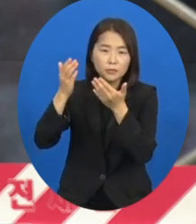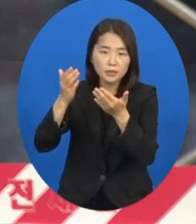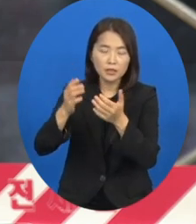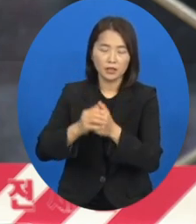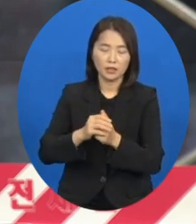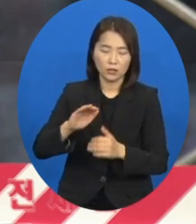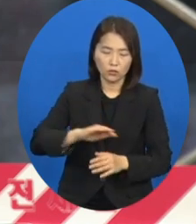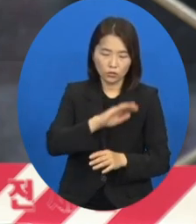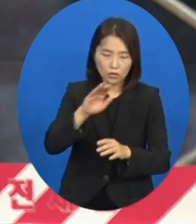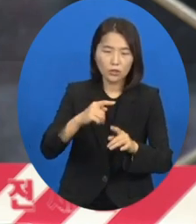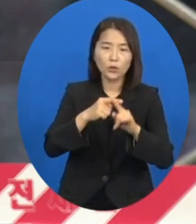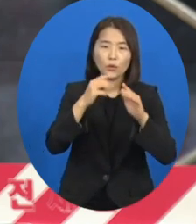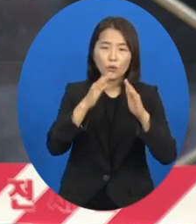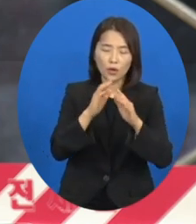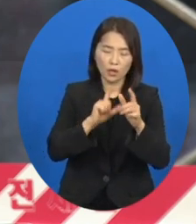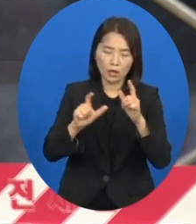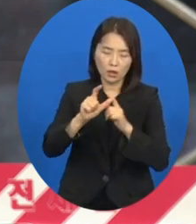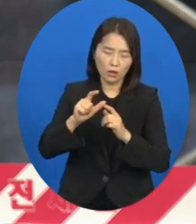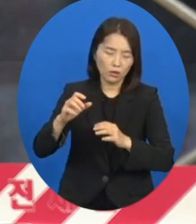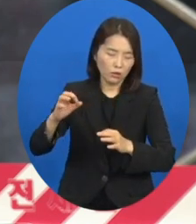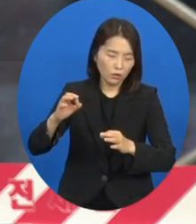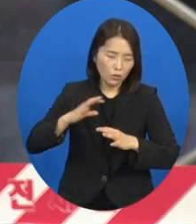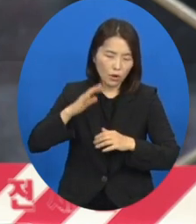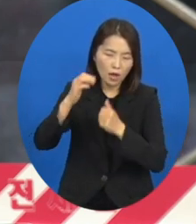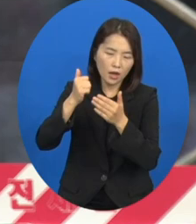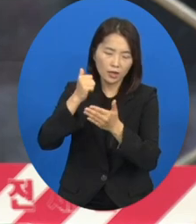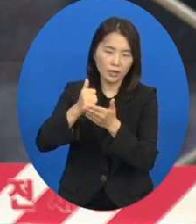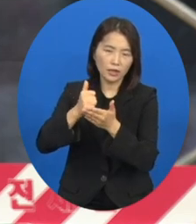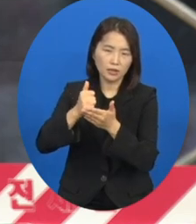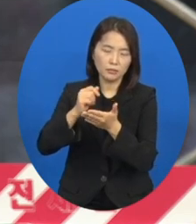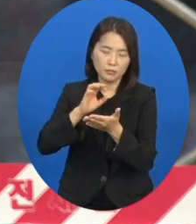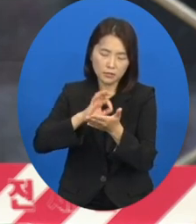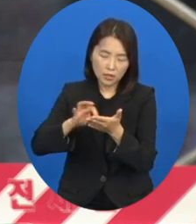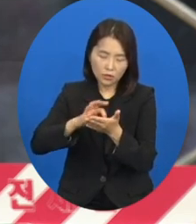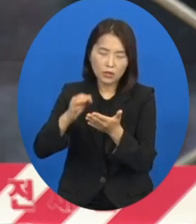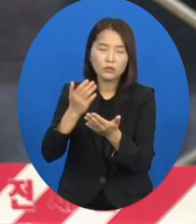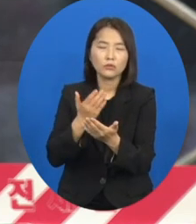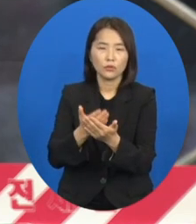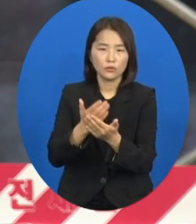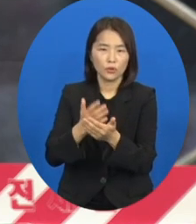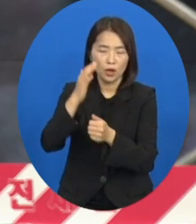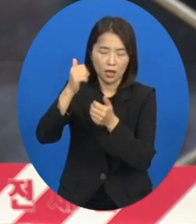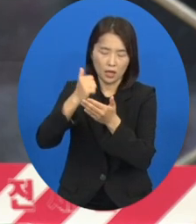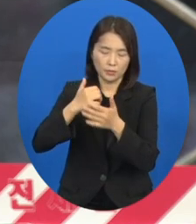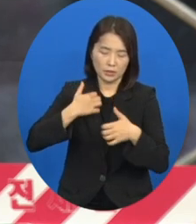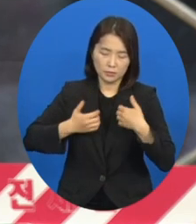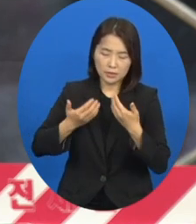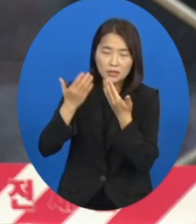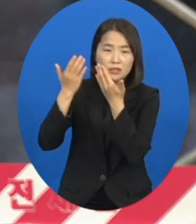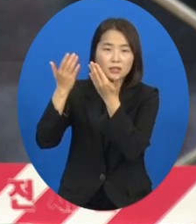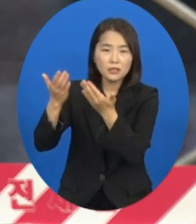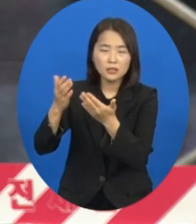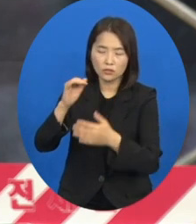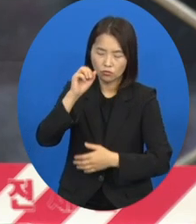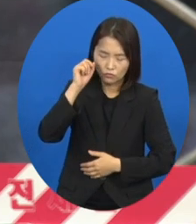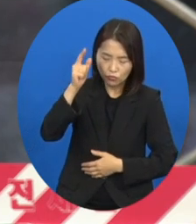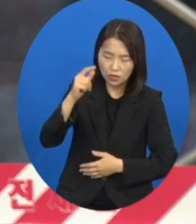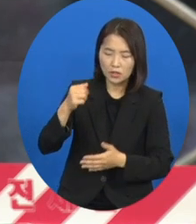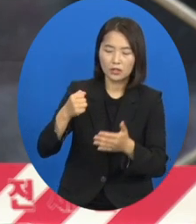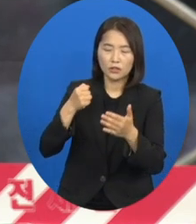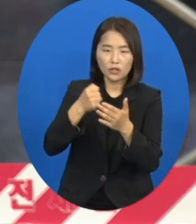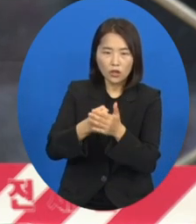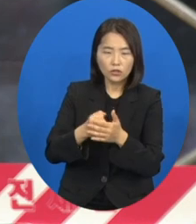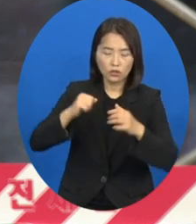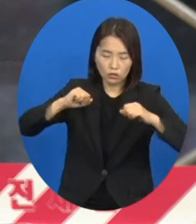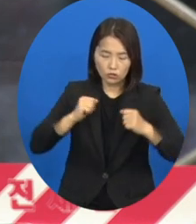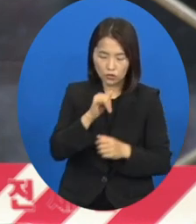선한 목자 교회를 더 놀라운 하나님의 도구로 사용하여 주시옵소서. 하나님을 기쁘시게 하는 위대한 결정과 순종이